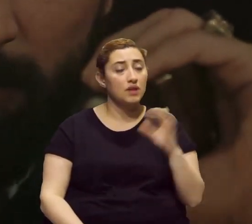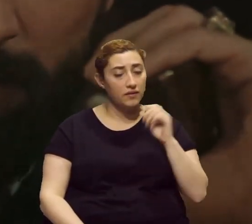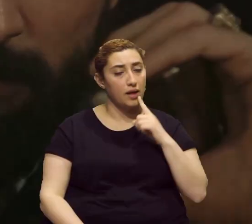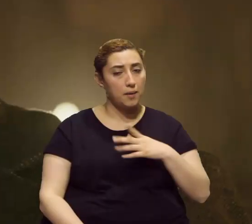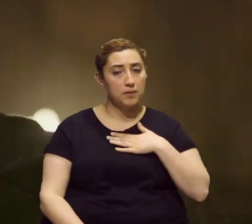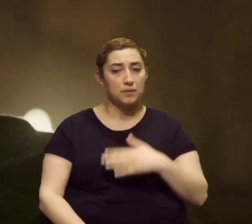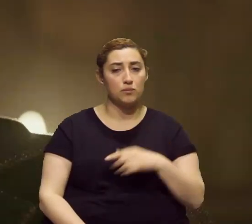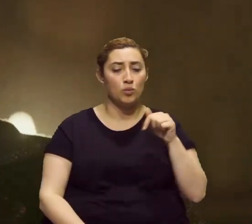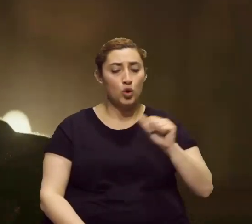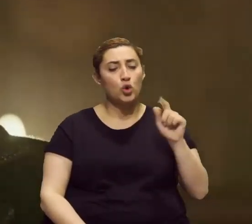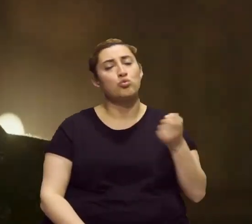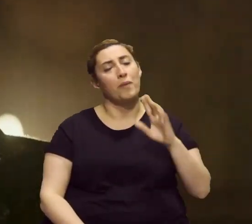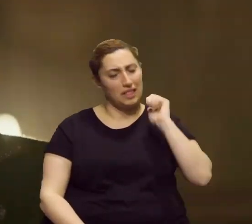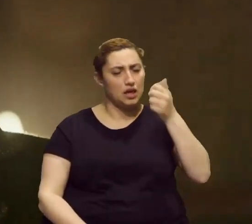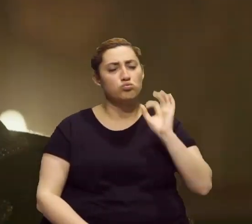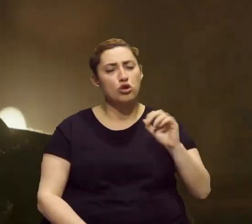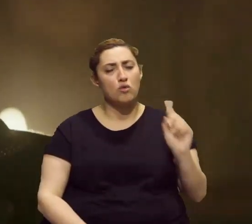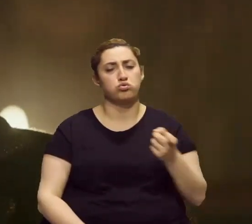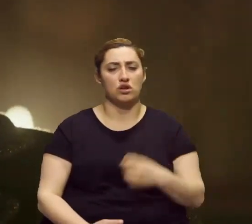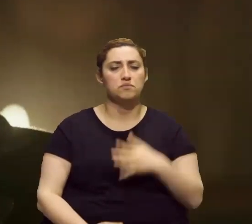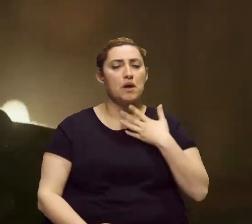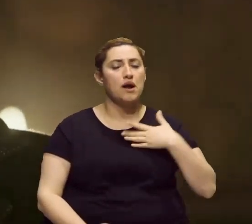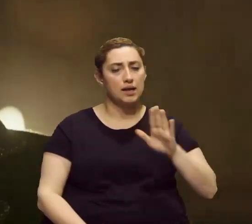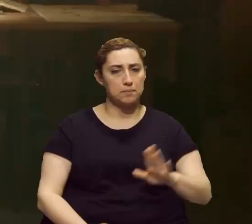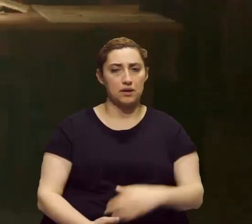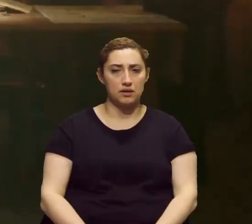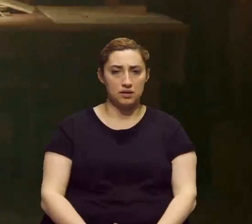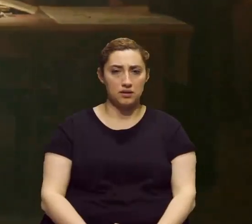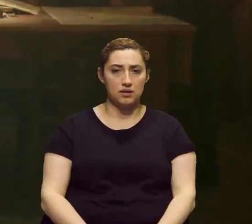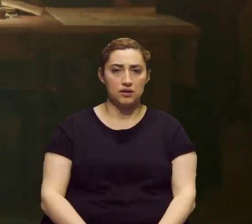Evet amirim. Bugün bulamadık ama yarın mutlaka bulacağız. Merak etme.